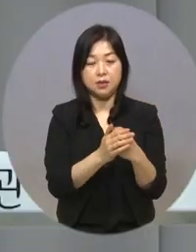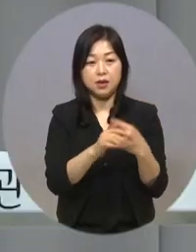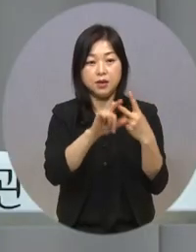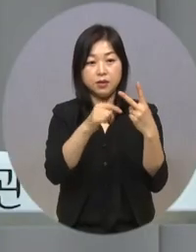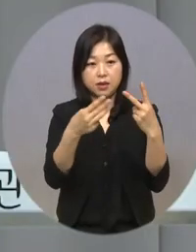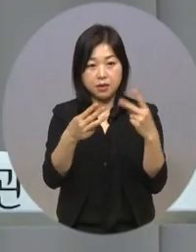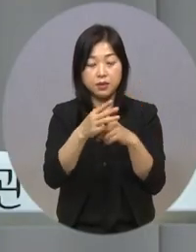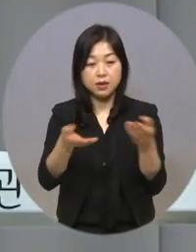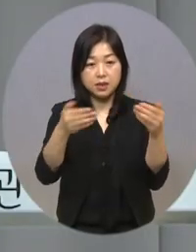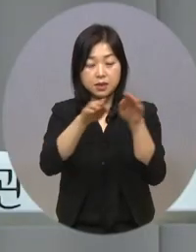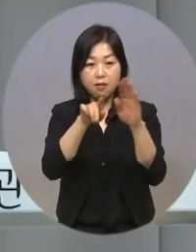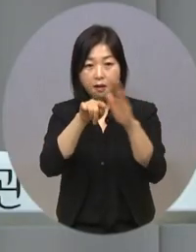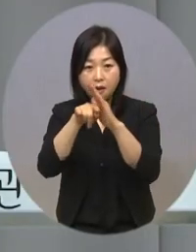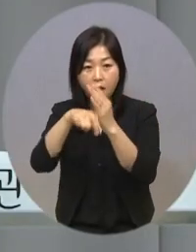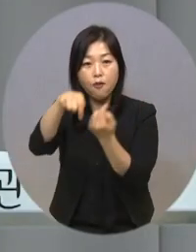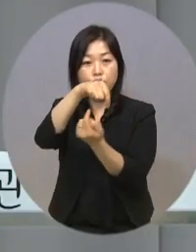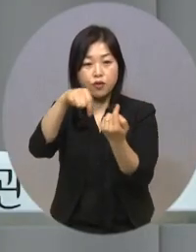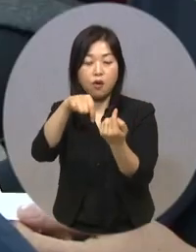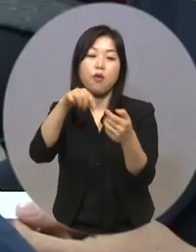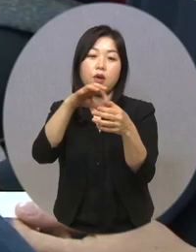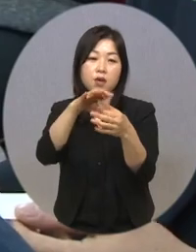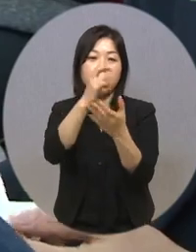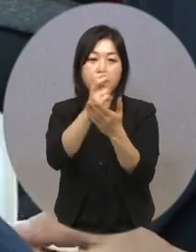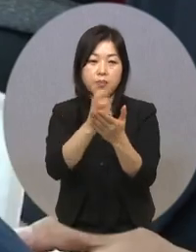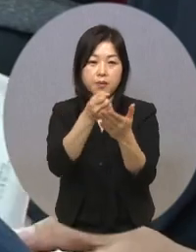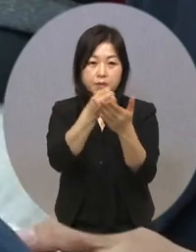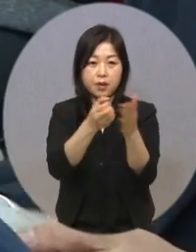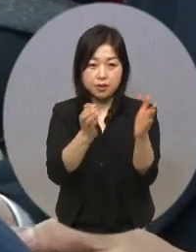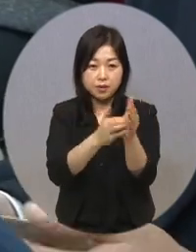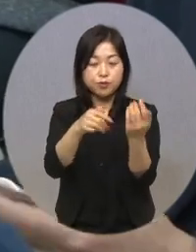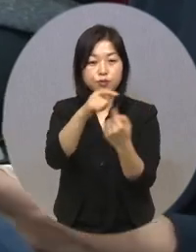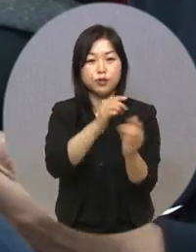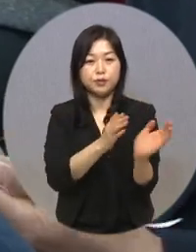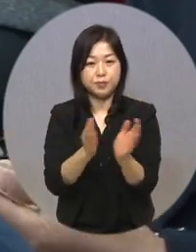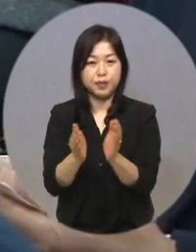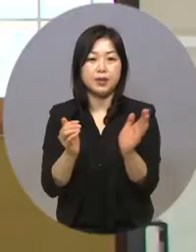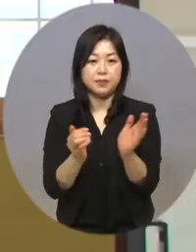이용 관련 운영 규정을 제정하는 등 운영 준비를 해왔습니다.